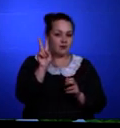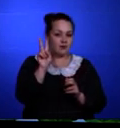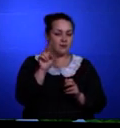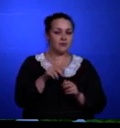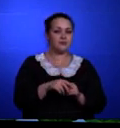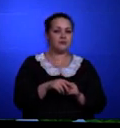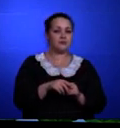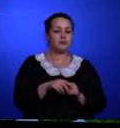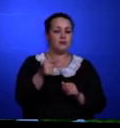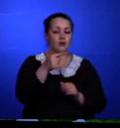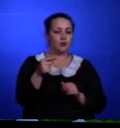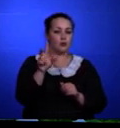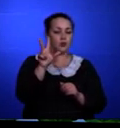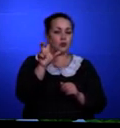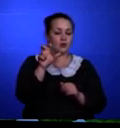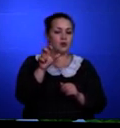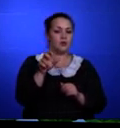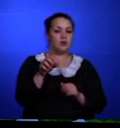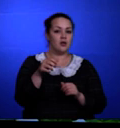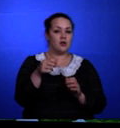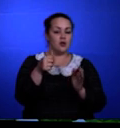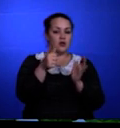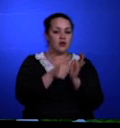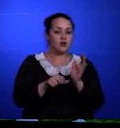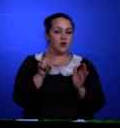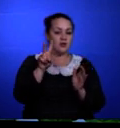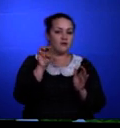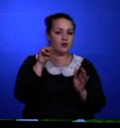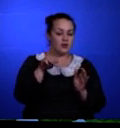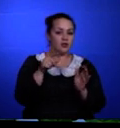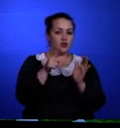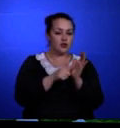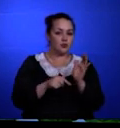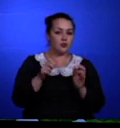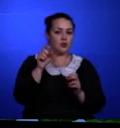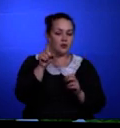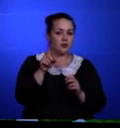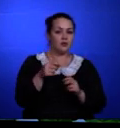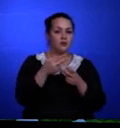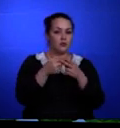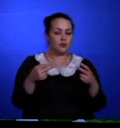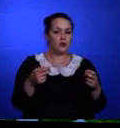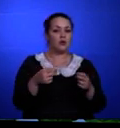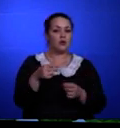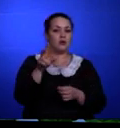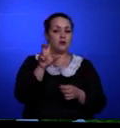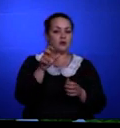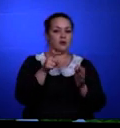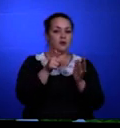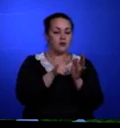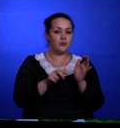360 2701 у вас получилось 350 7301